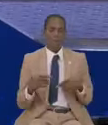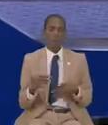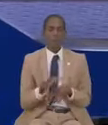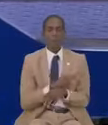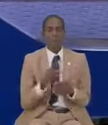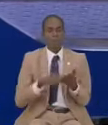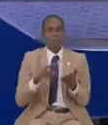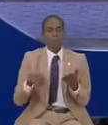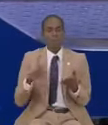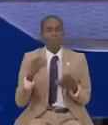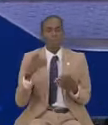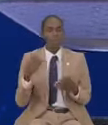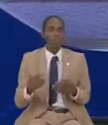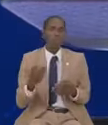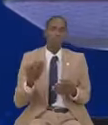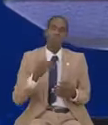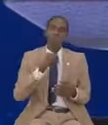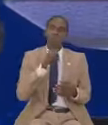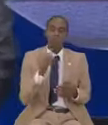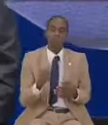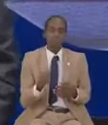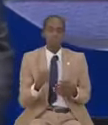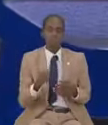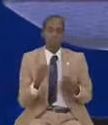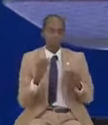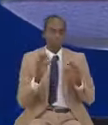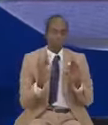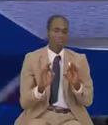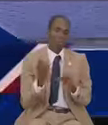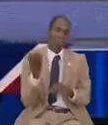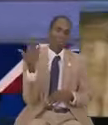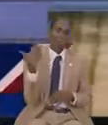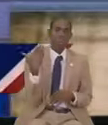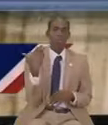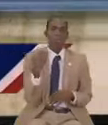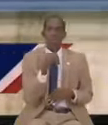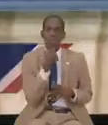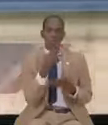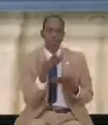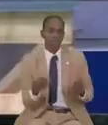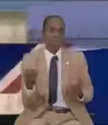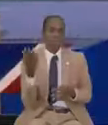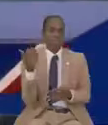pénible d'un passé non fixé non réglé et voyons Jérémy